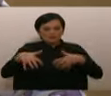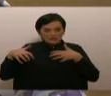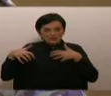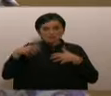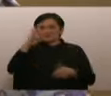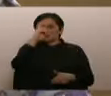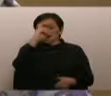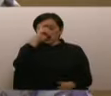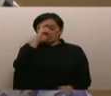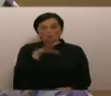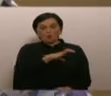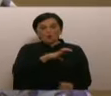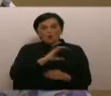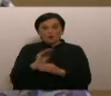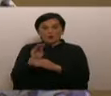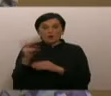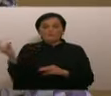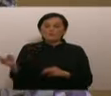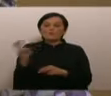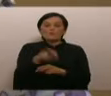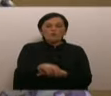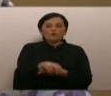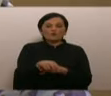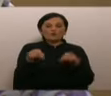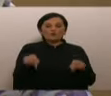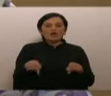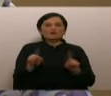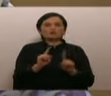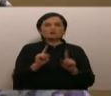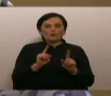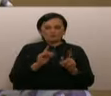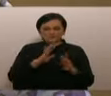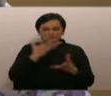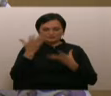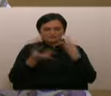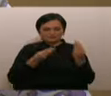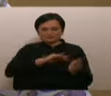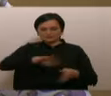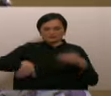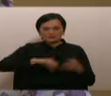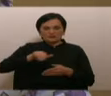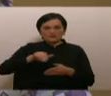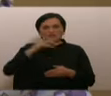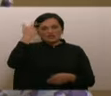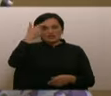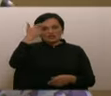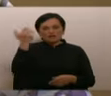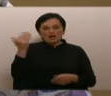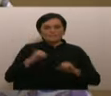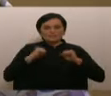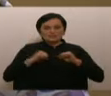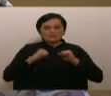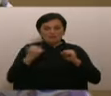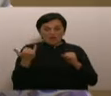სახელმწიფო ქონების, მოხვედით აქ იმისთვის, რომ მიჩქმაოთ ივანიშვილის მცდელობა,